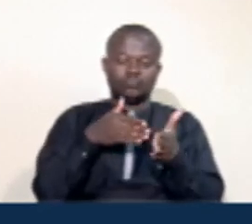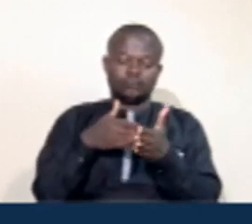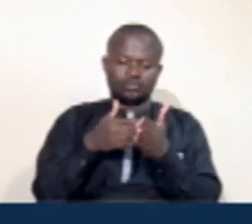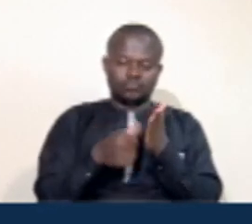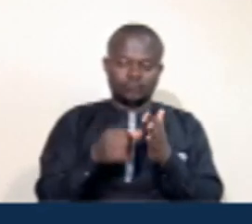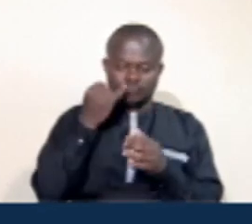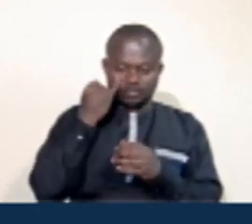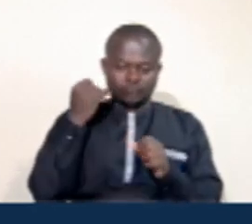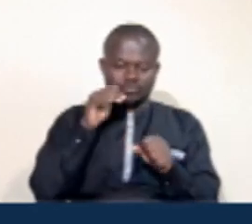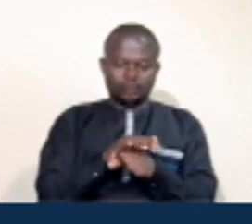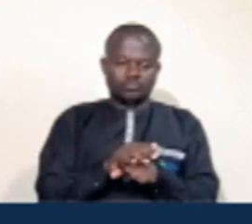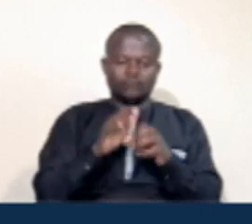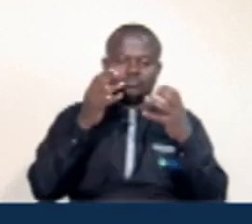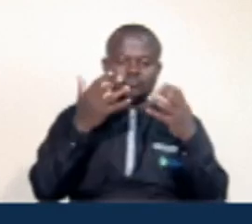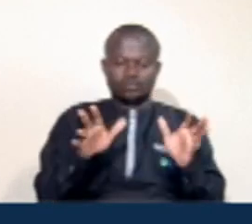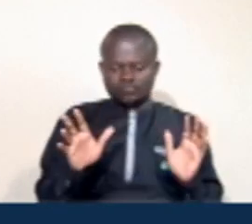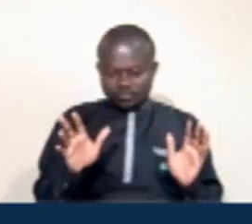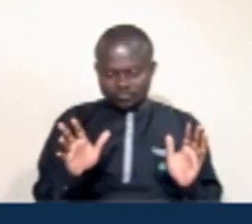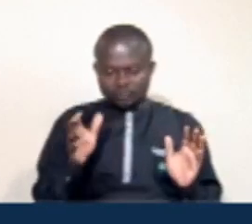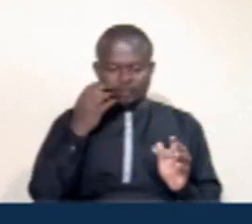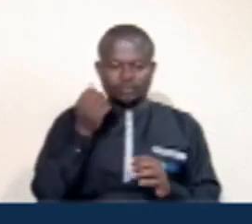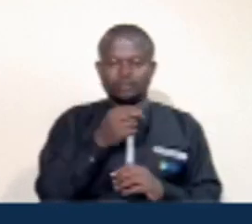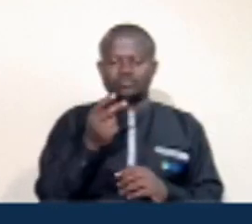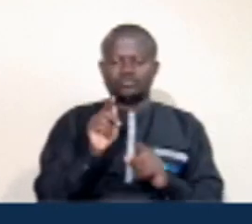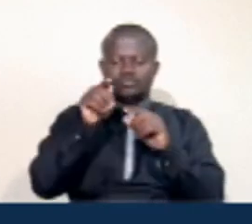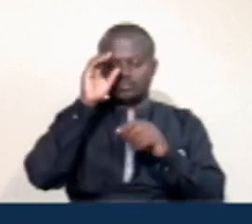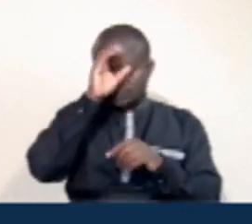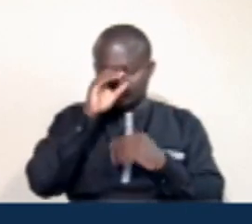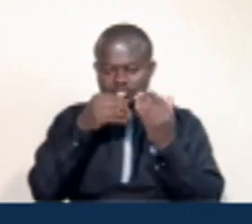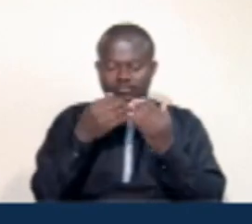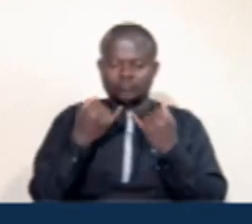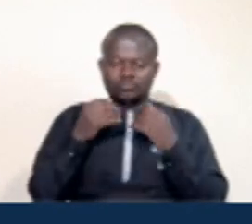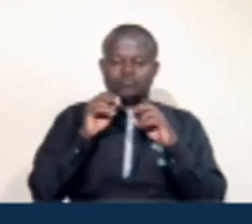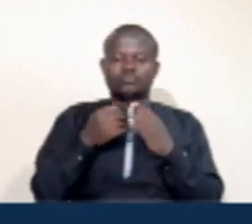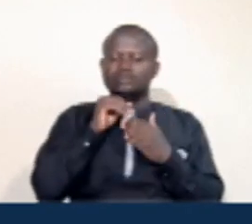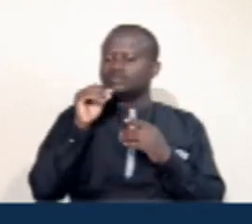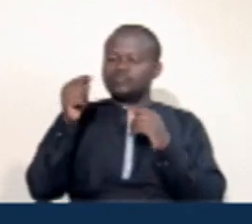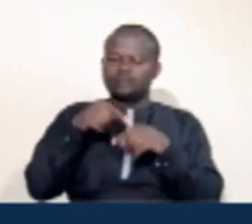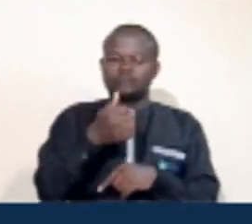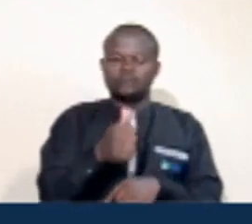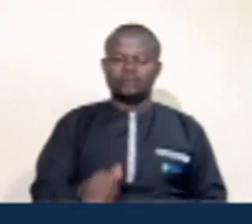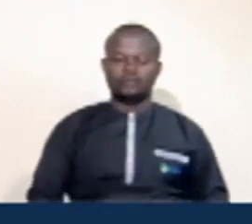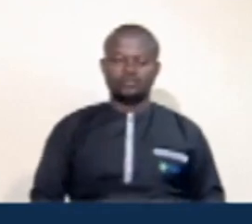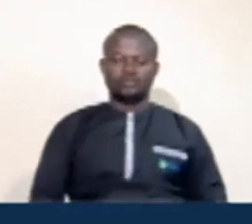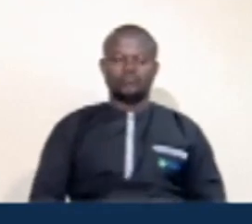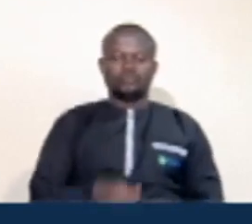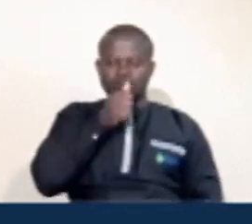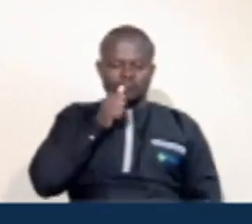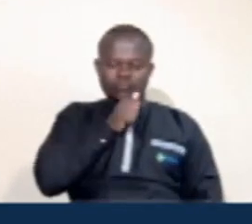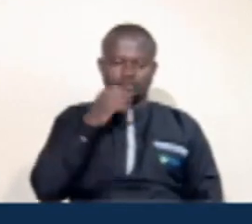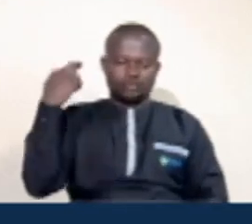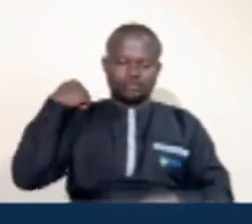ikibazo gikomeye cyane namaze nk'amezi abiri njya kuyashaka yo bambwira ko amavuta atari yaza umunyamabanga